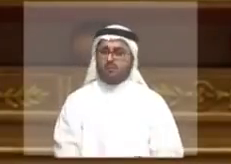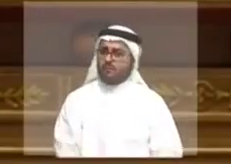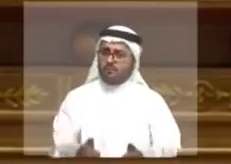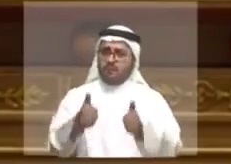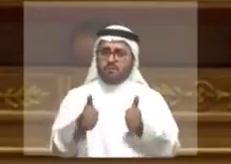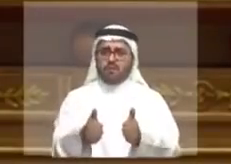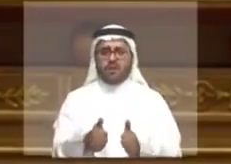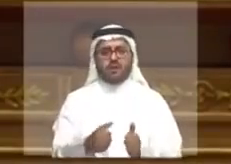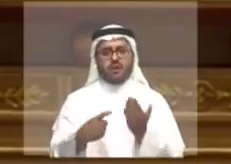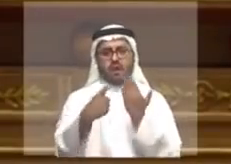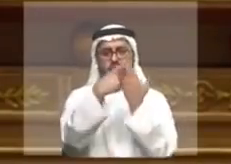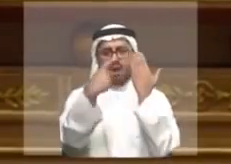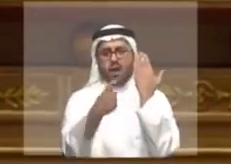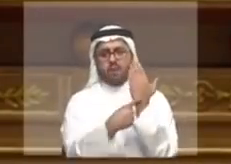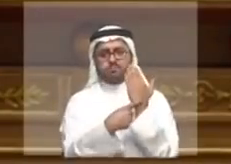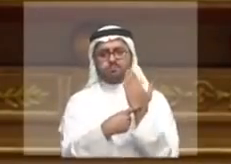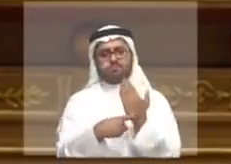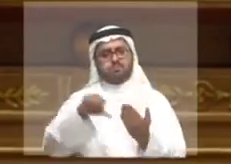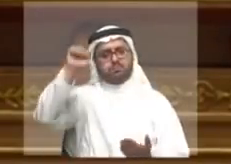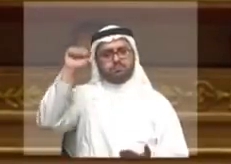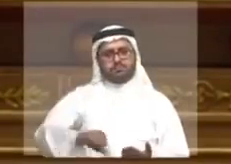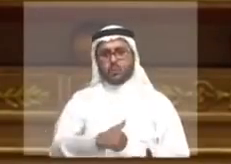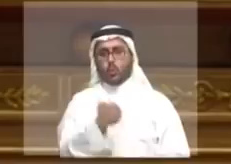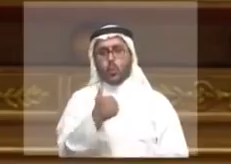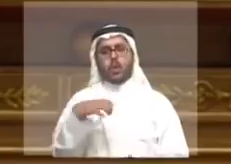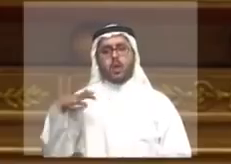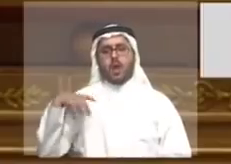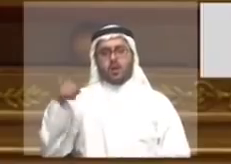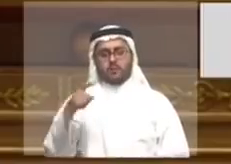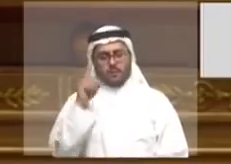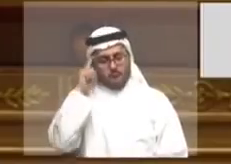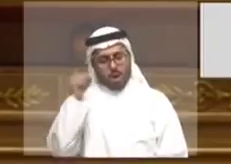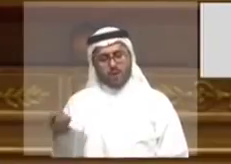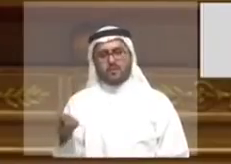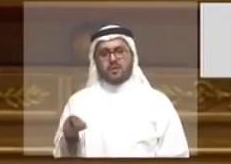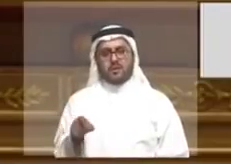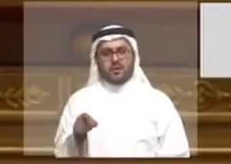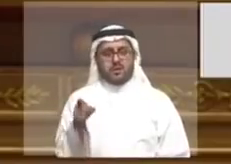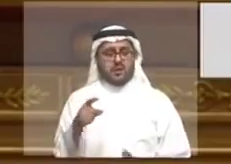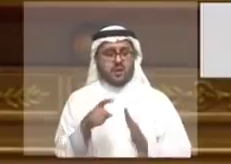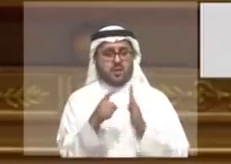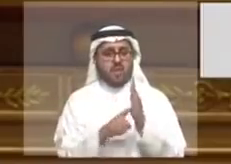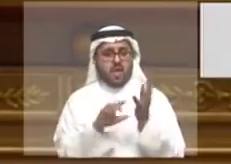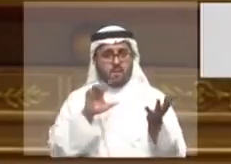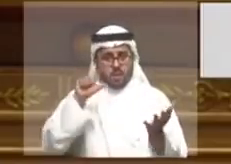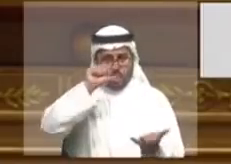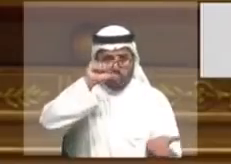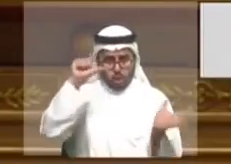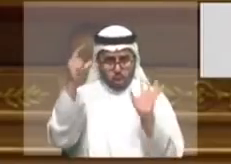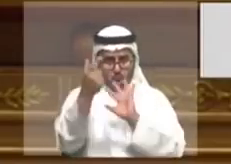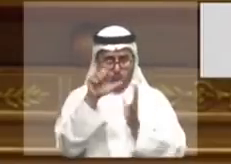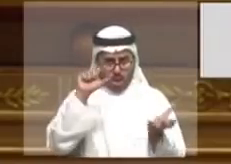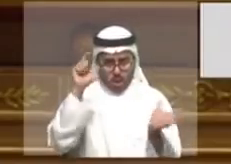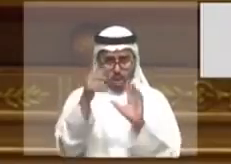وانتهاك صارخ ميادين القانون الدولي لمبادئ القانون الدولي وإيمان